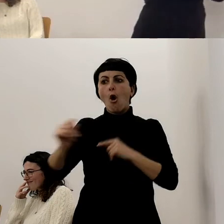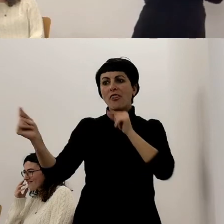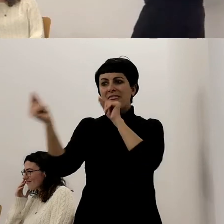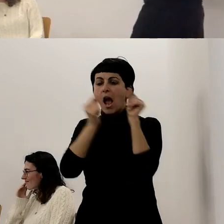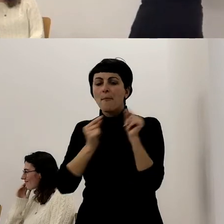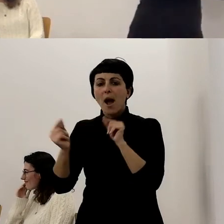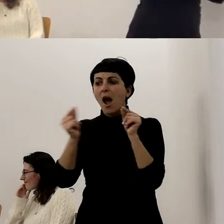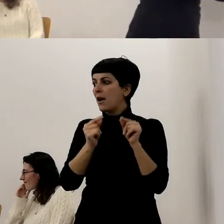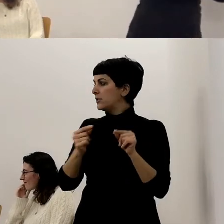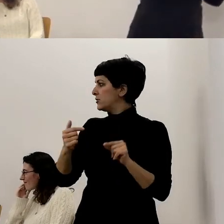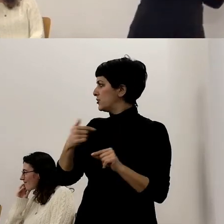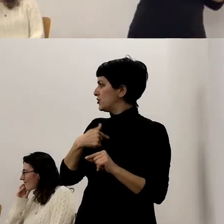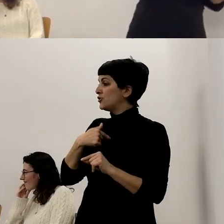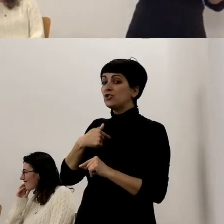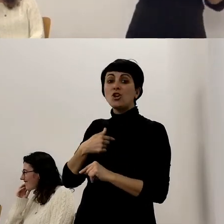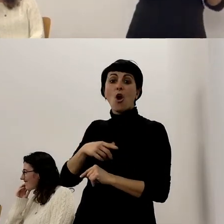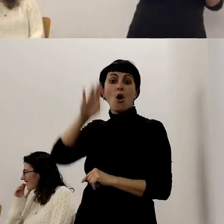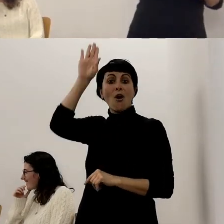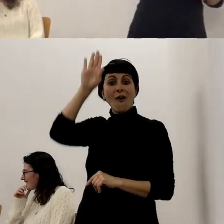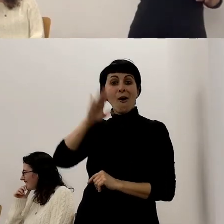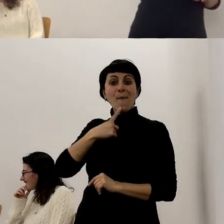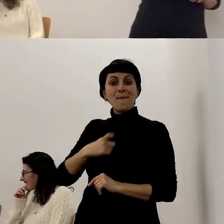deixaríem aquí. Jo en tinc una.